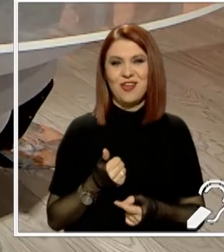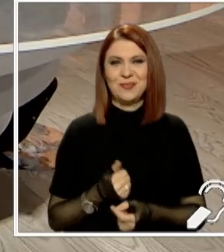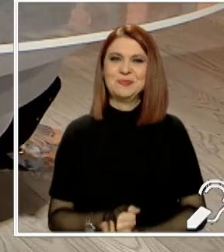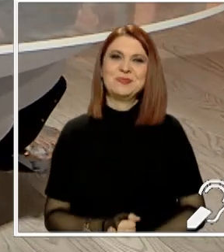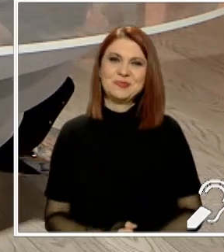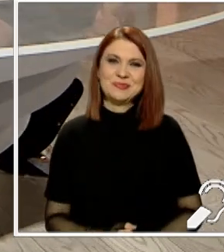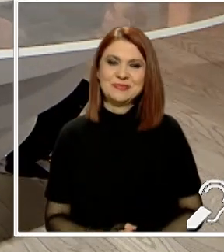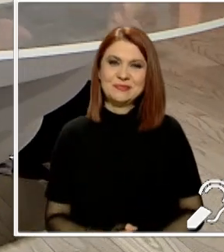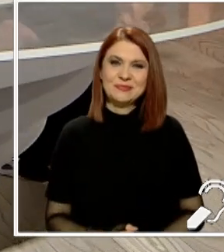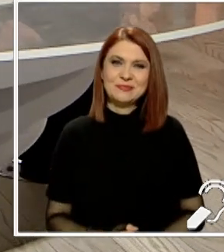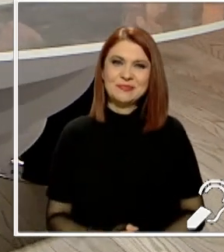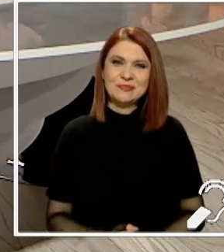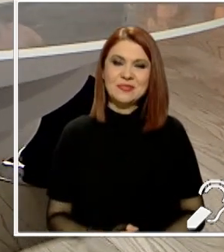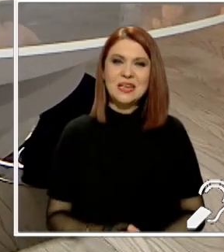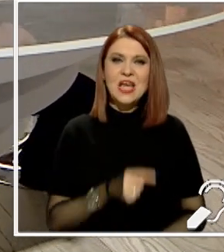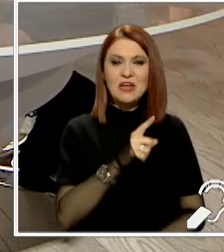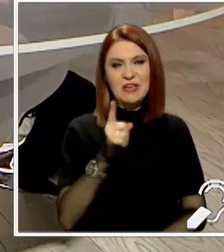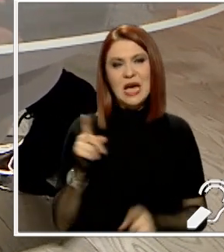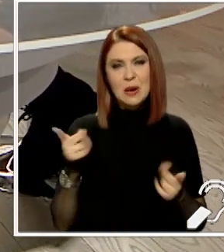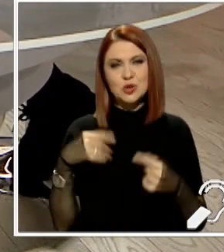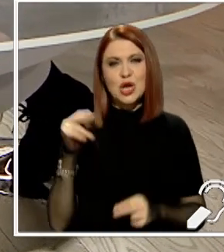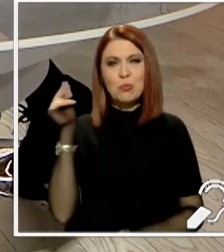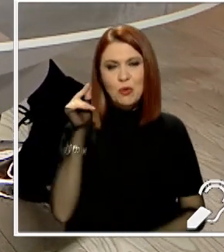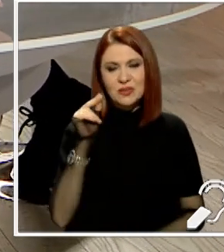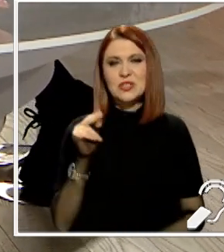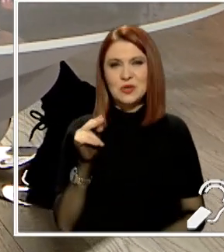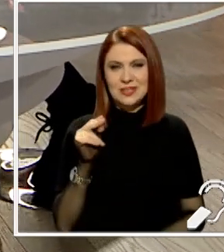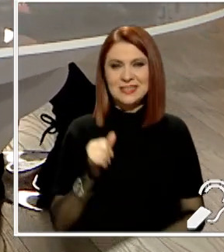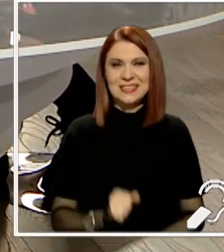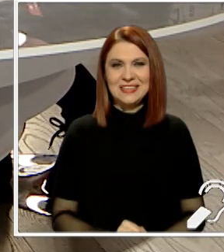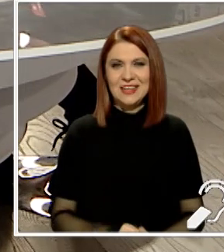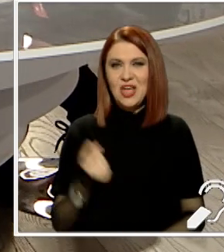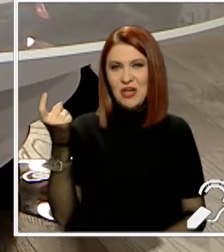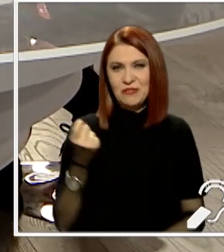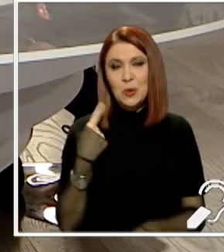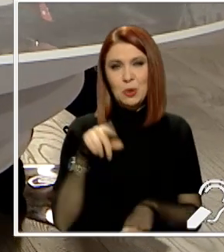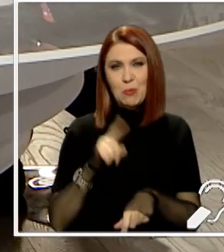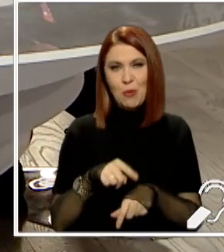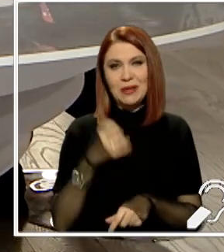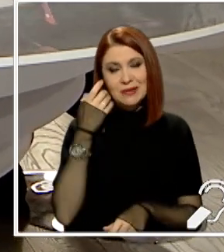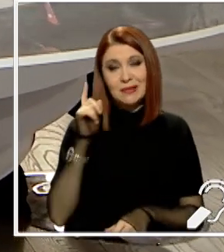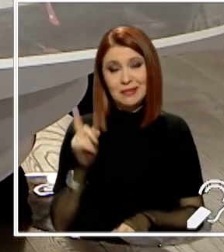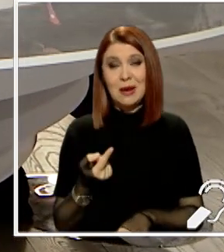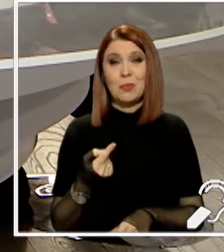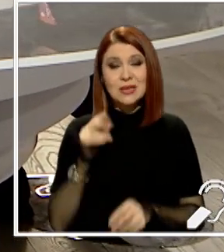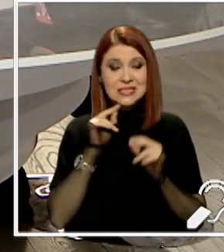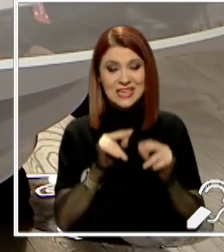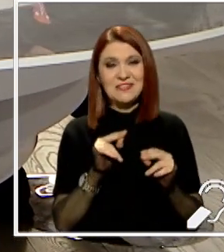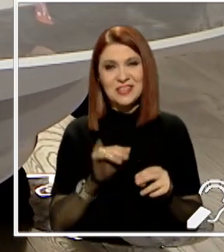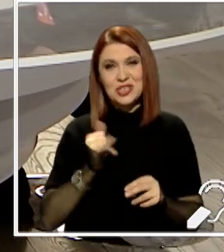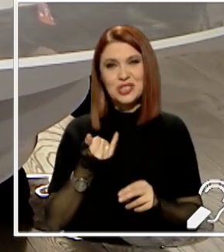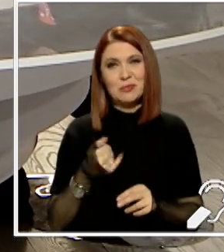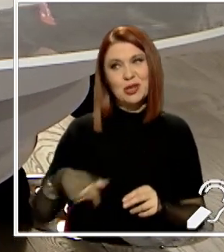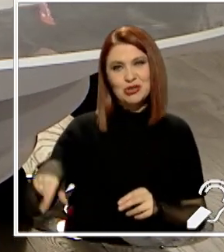Fiecare muzician profesionist, în cariera fiecărui muzician profesionist, vine un moment în care trebuie să învețe și